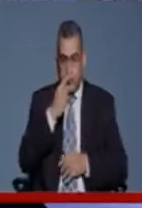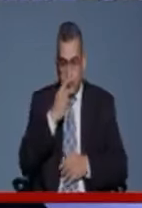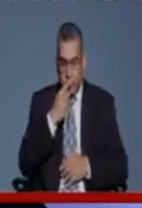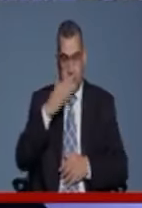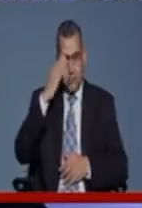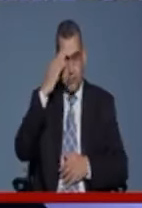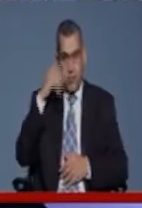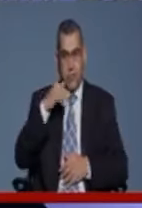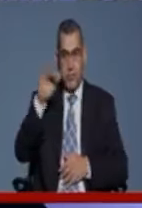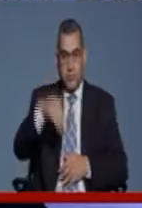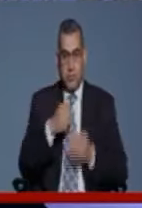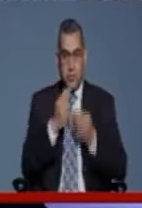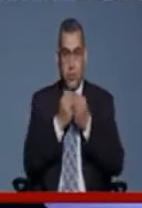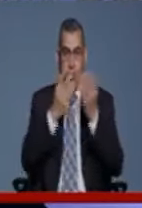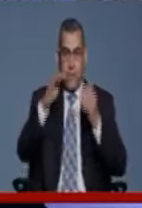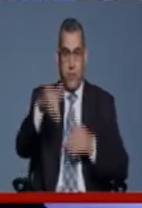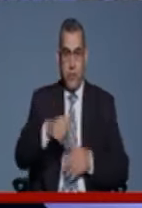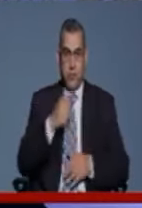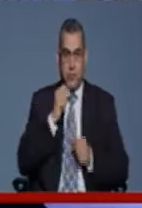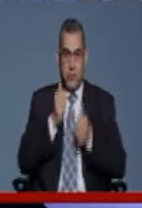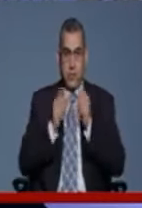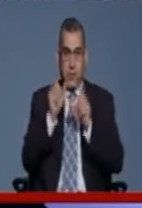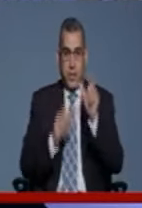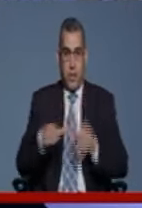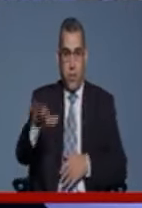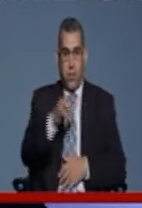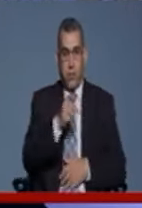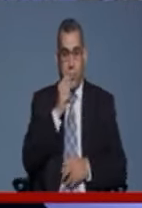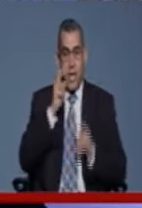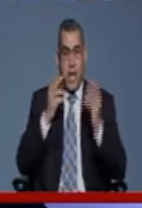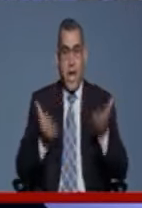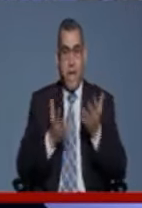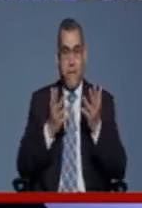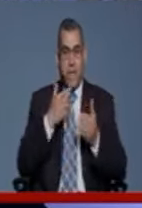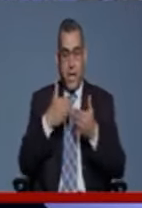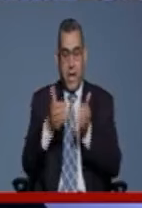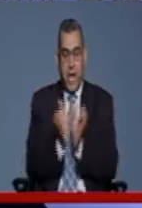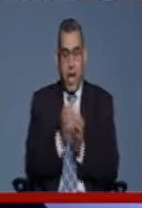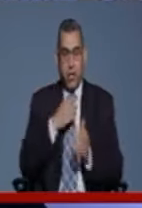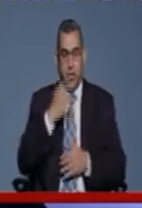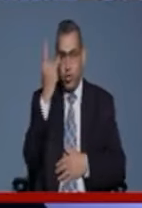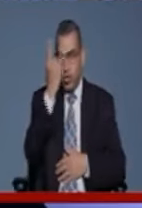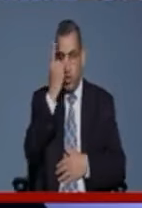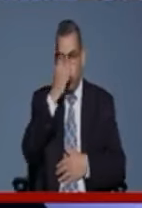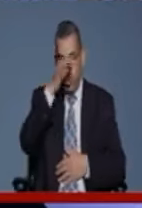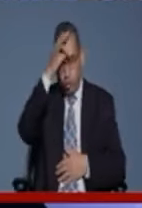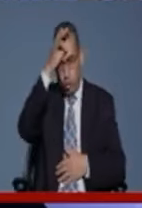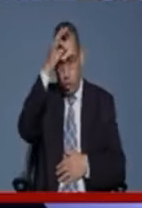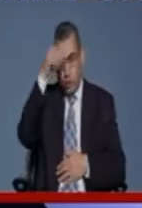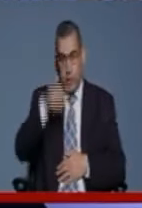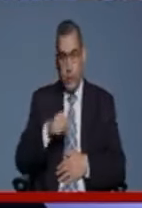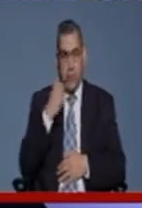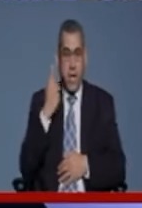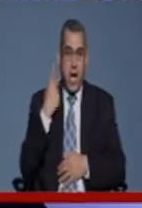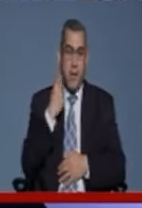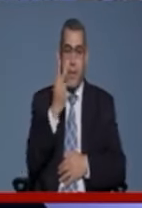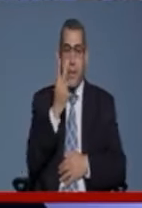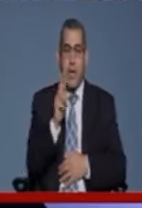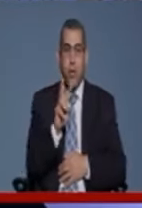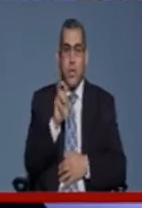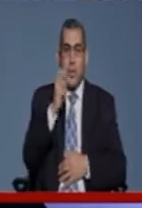لتشريف سيادتكم والسادة الحضور احتفال هيئة عيد الشرطة الذكرى 72